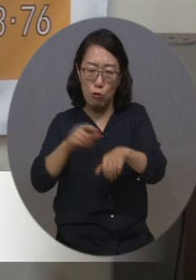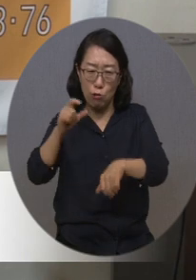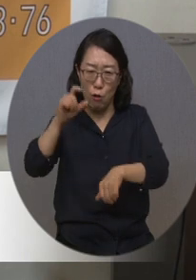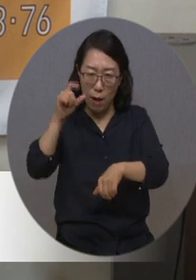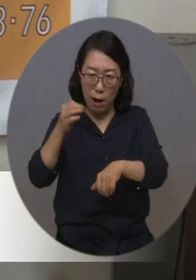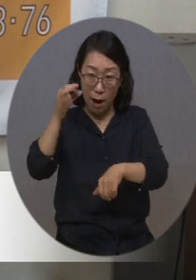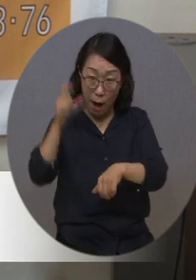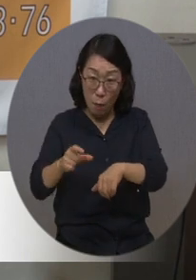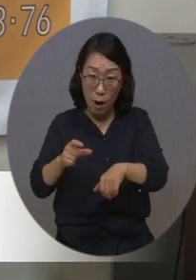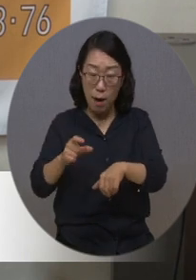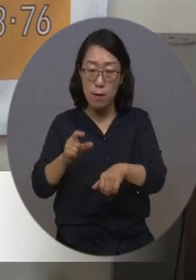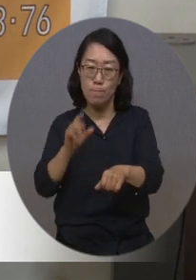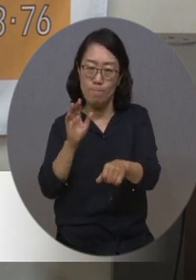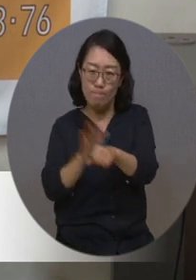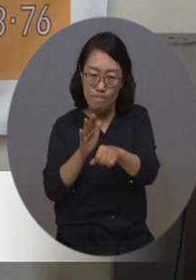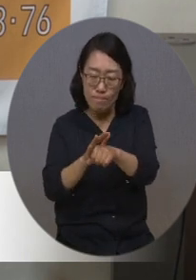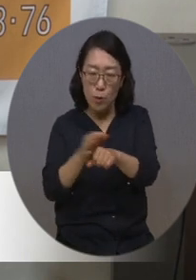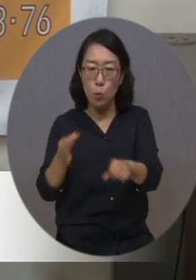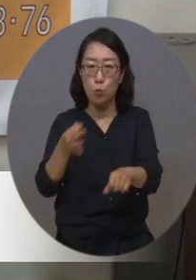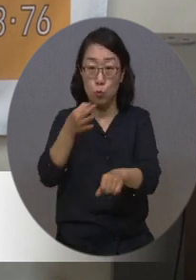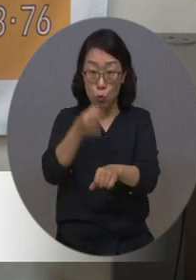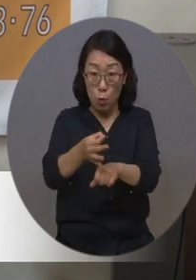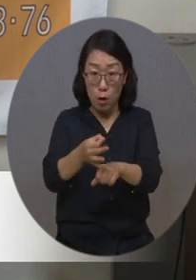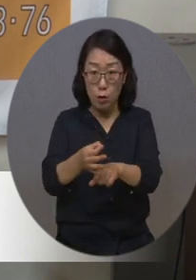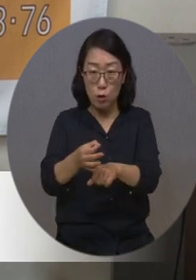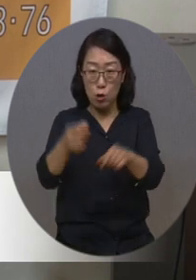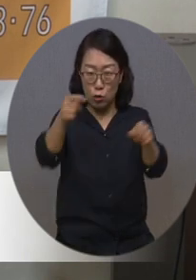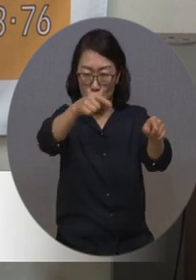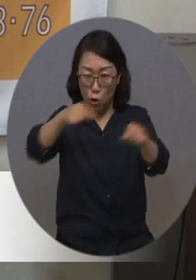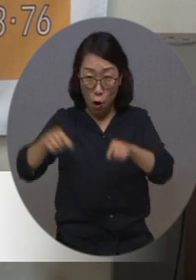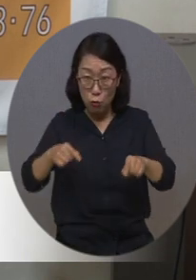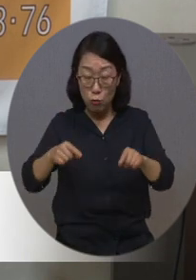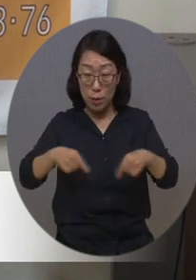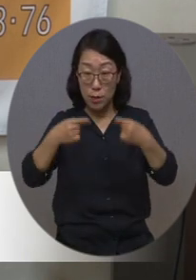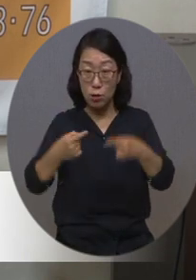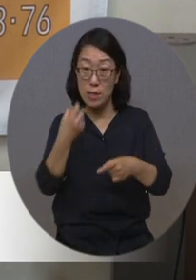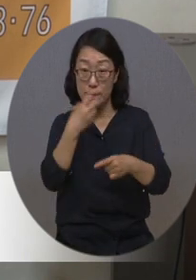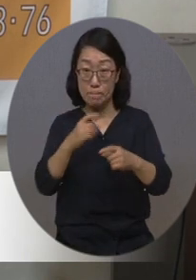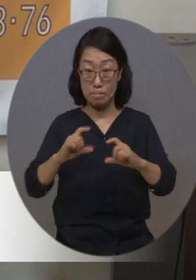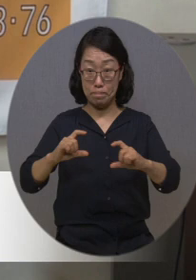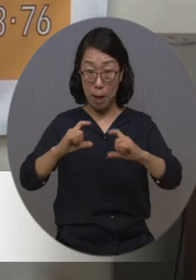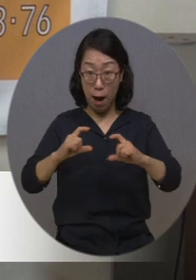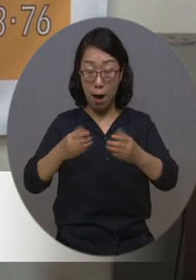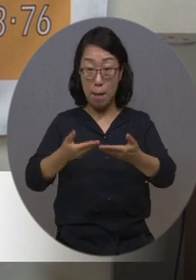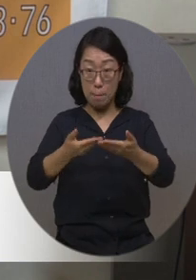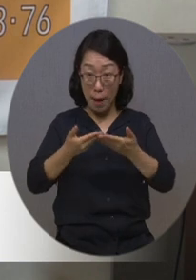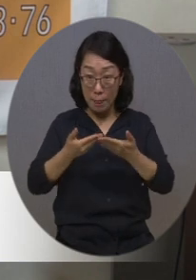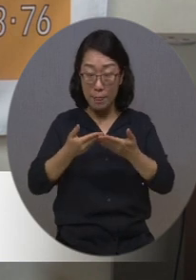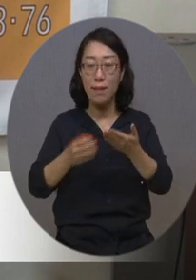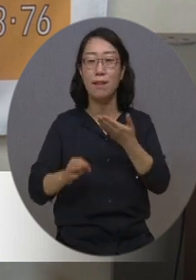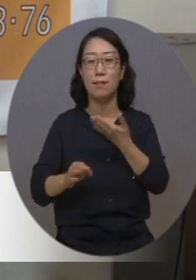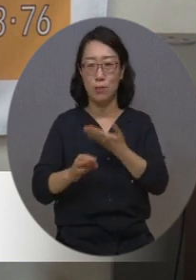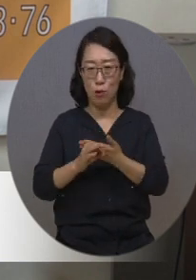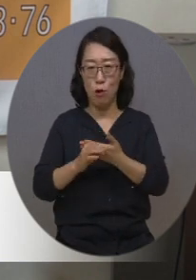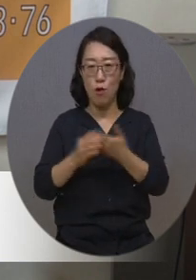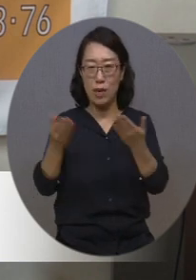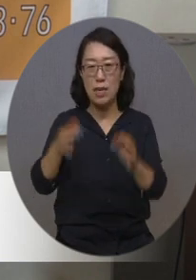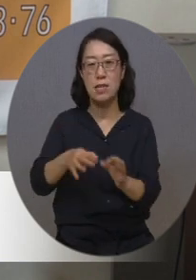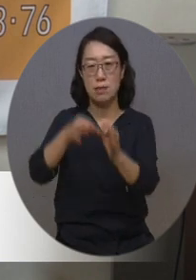훈련비를 좀 줘가지고 그분들이 전국대회에 나가서도 금상을 타서 취업도 되고 그랬을